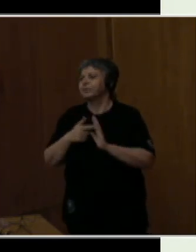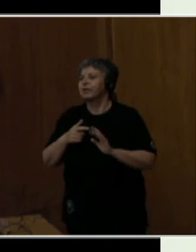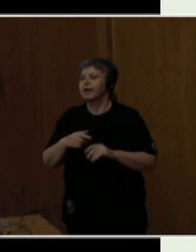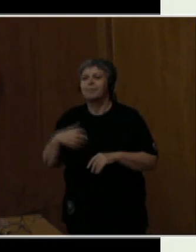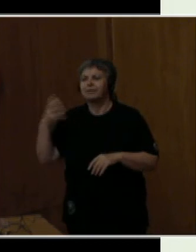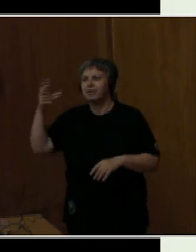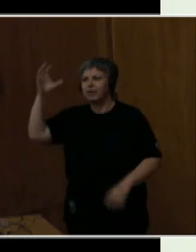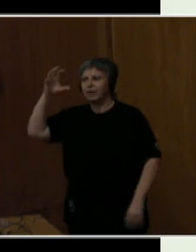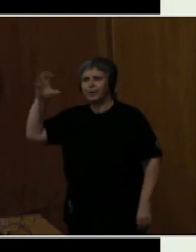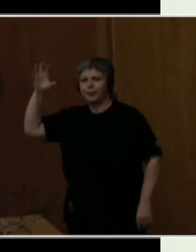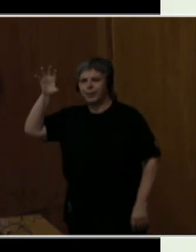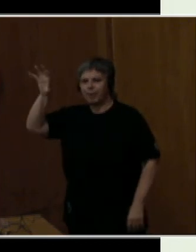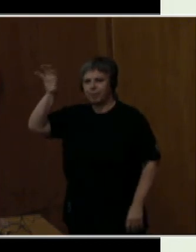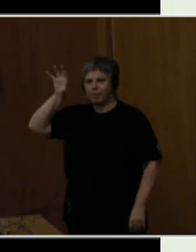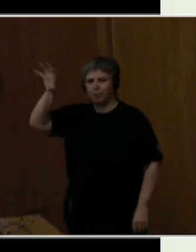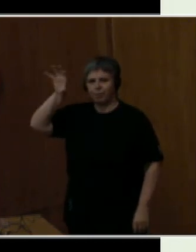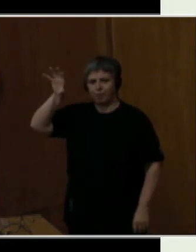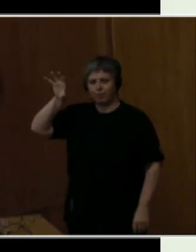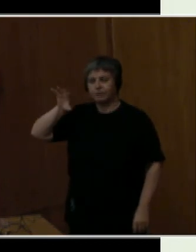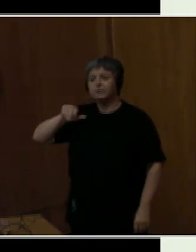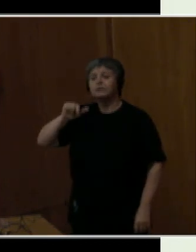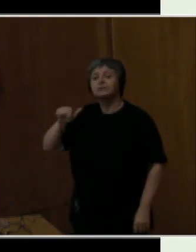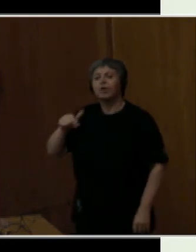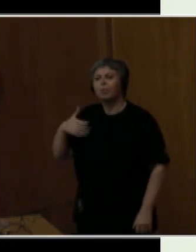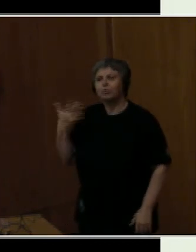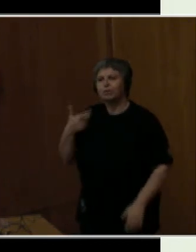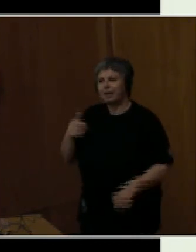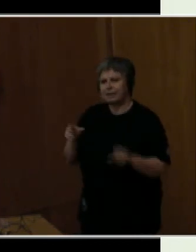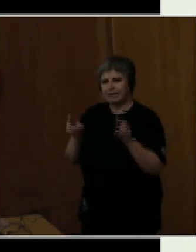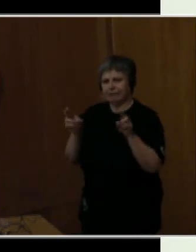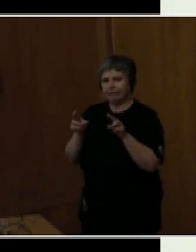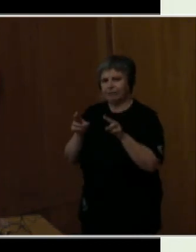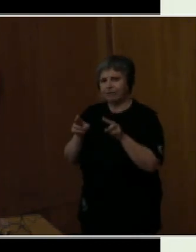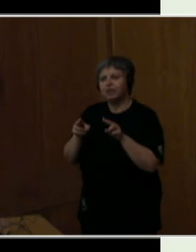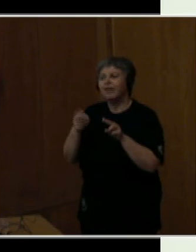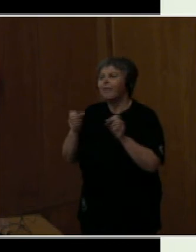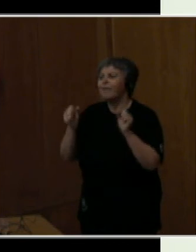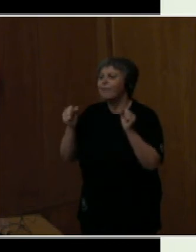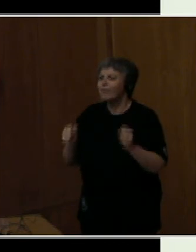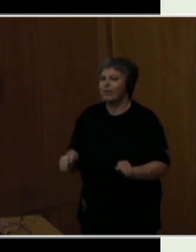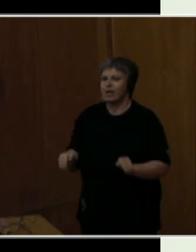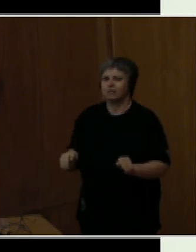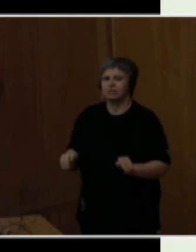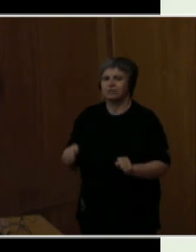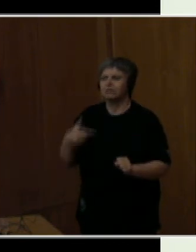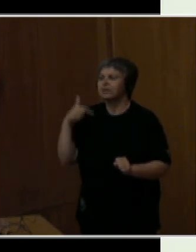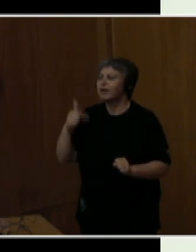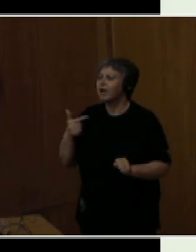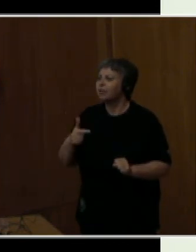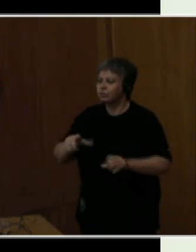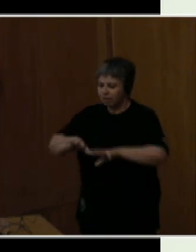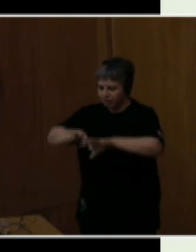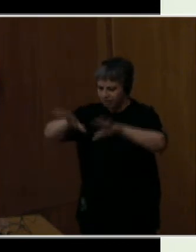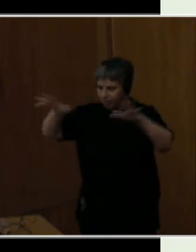είναι ασύρματο, αλλά από πίσω το backhauling, όπως λέγεται, ο κορμός του δικτύου, δηλαδή το δίκτυο που ενώνει το